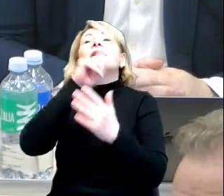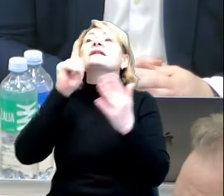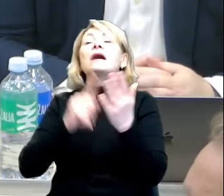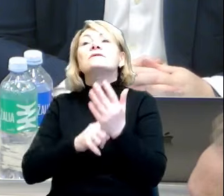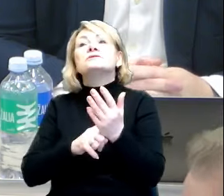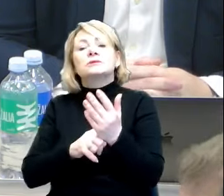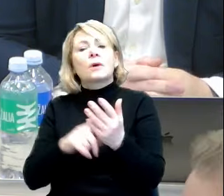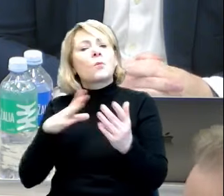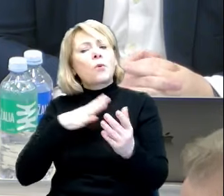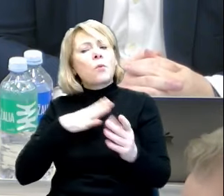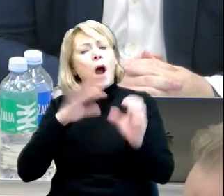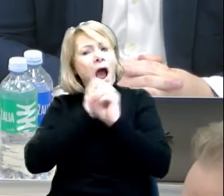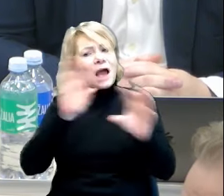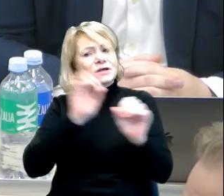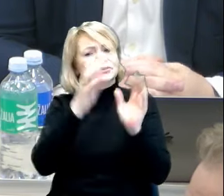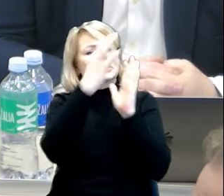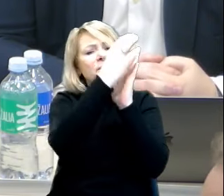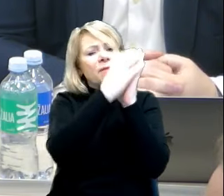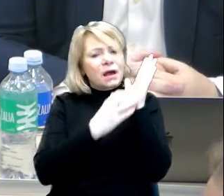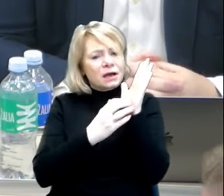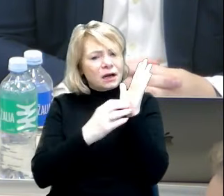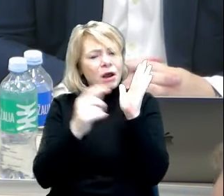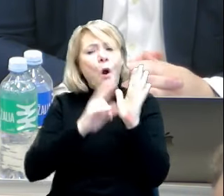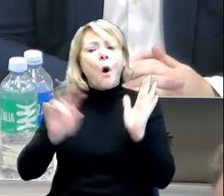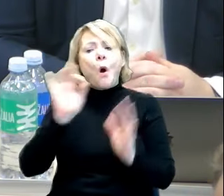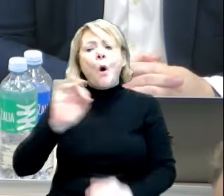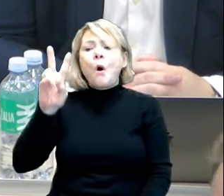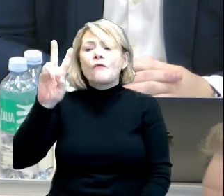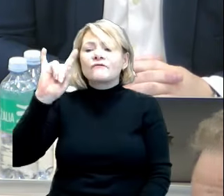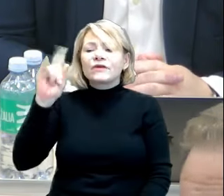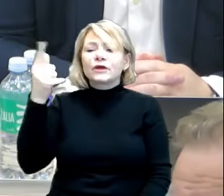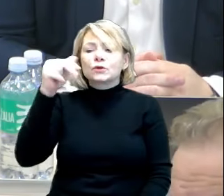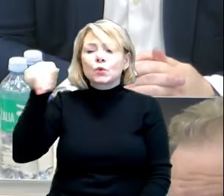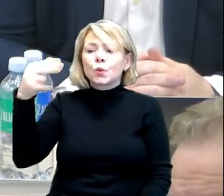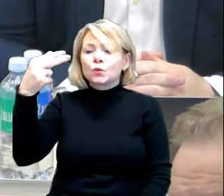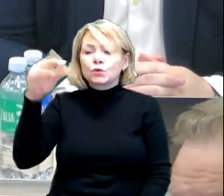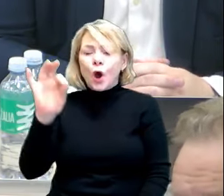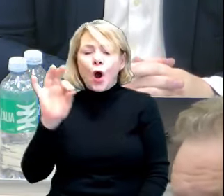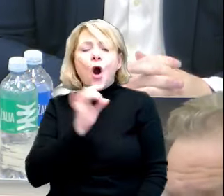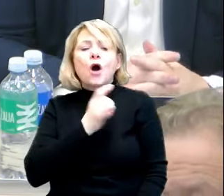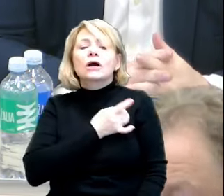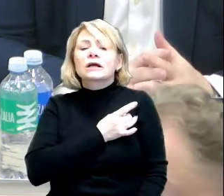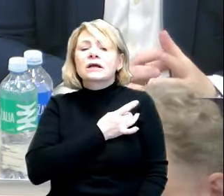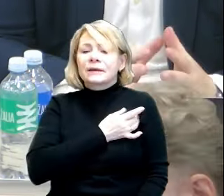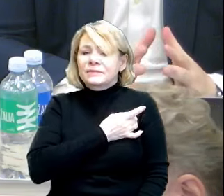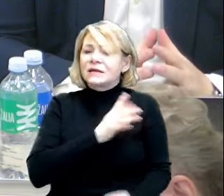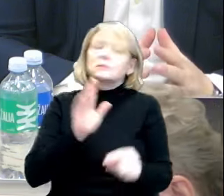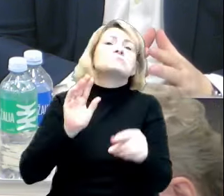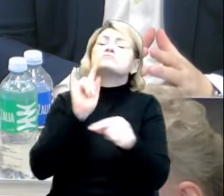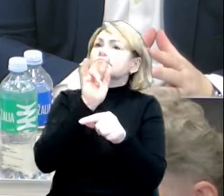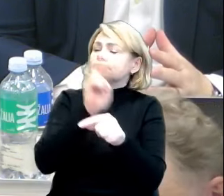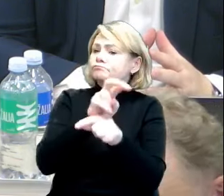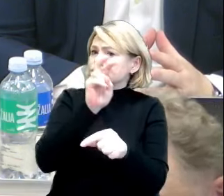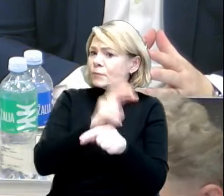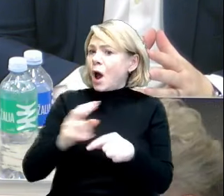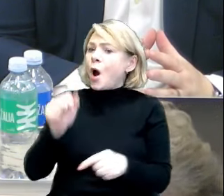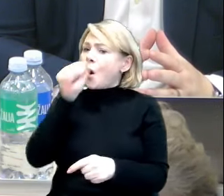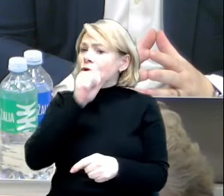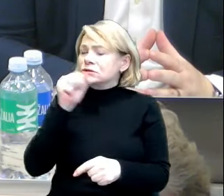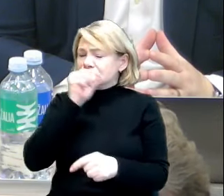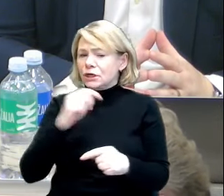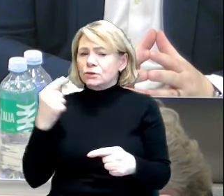rašto apie vidūno gimnazijos kompensavimąo lankymąi klaipėdos koncertų salėje ten paskaičiuota kad per šiuos metus